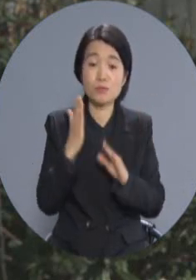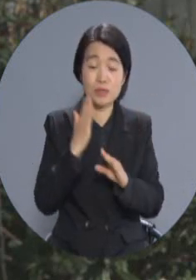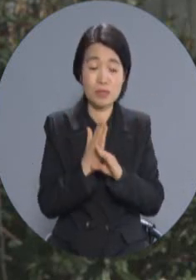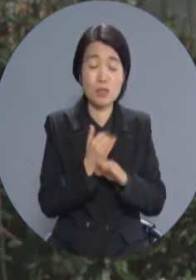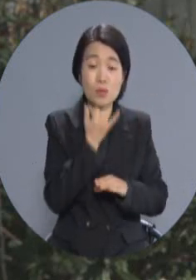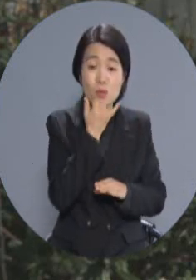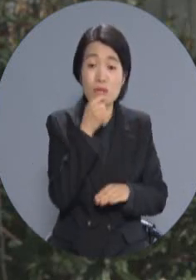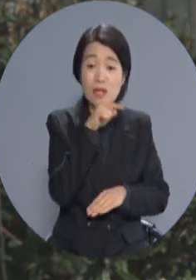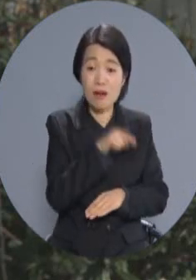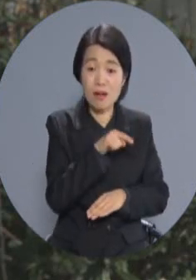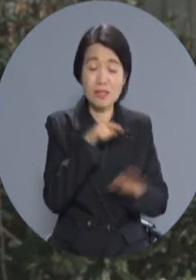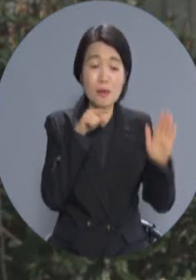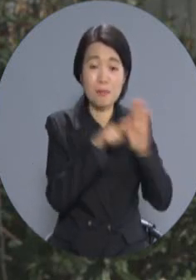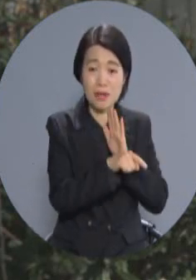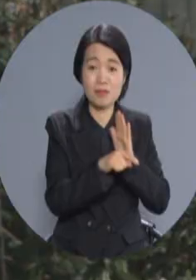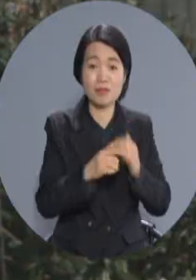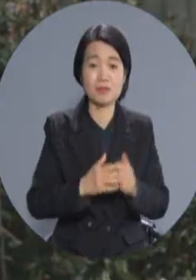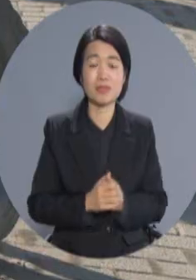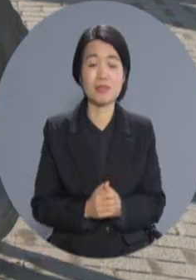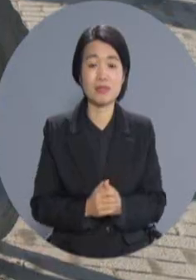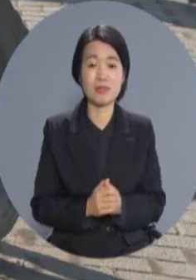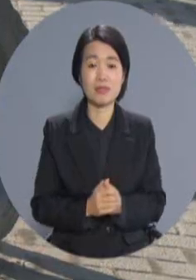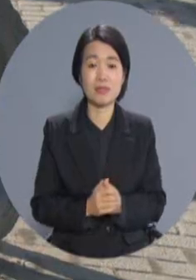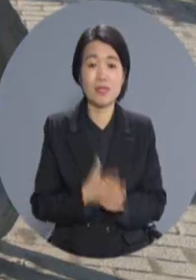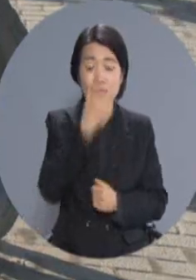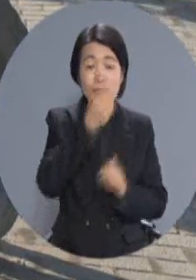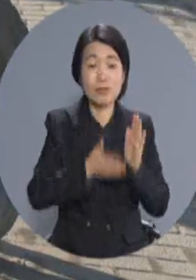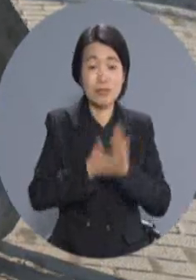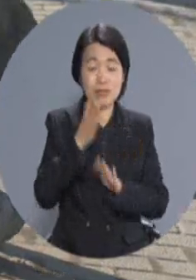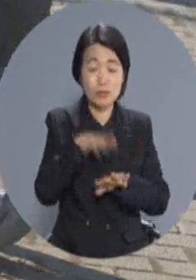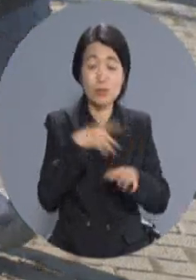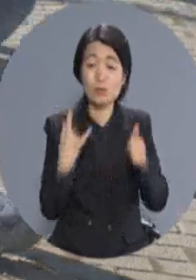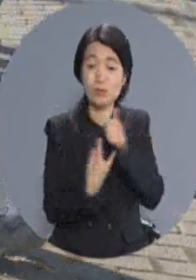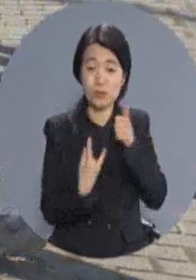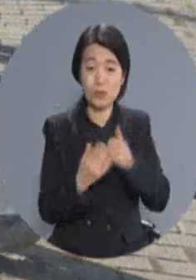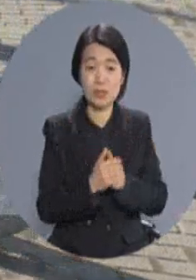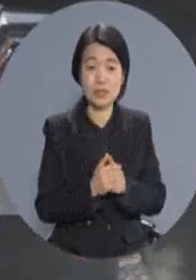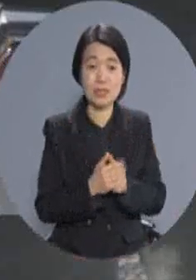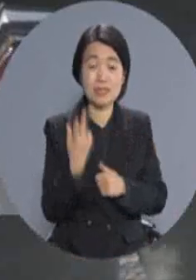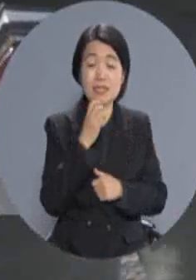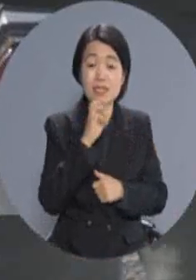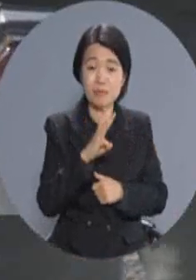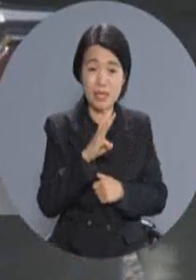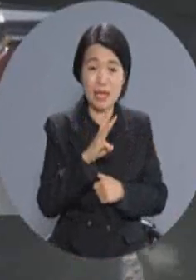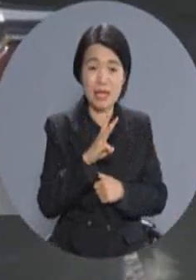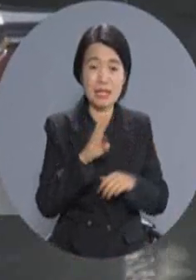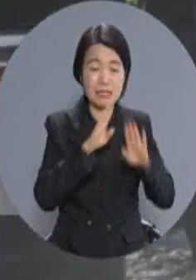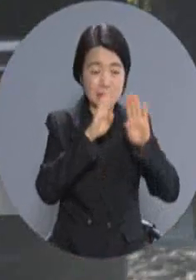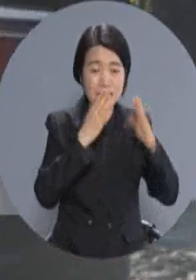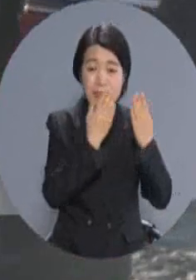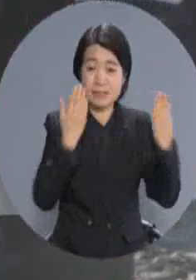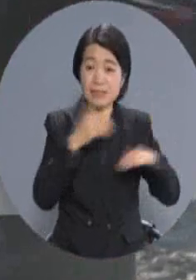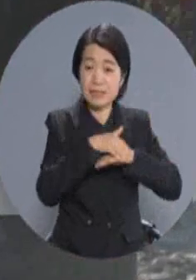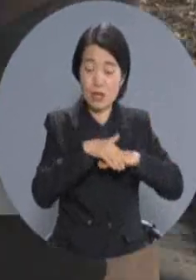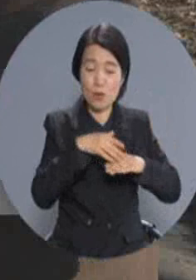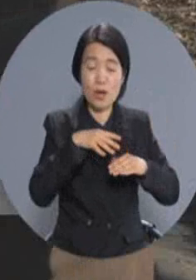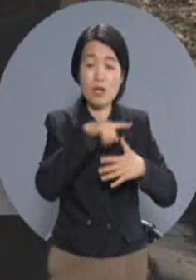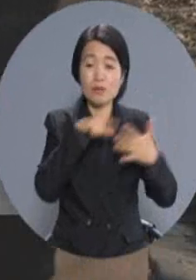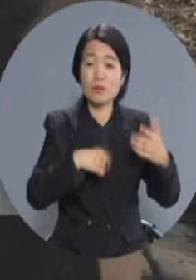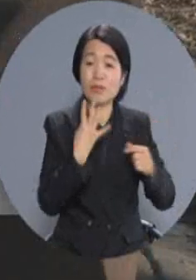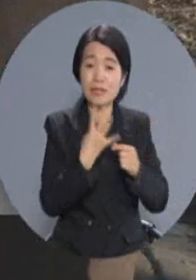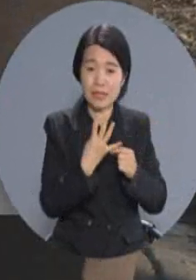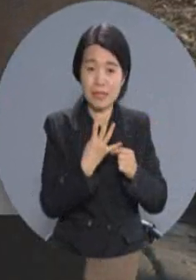이곳 독일 만하임을 방문했습니다. 순천시와 조직위는 부가 2023의 전시 계획과 네 가지 테마,